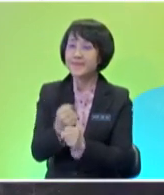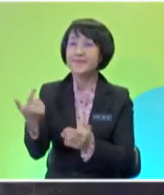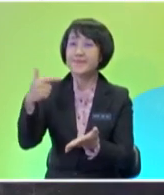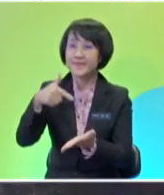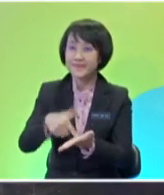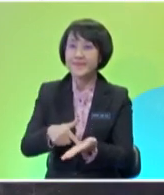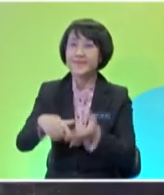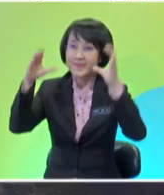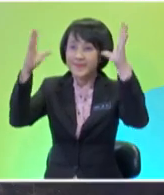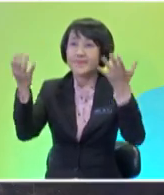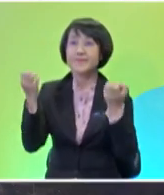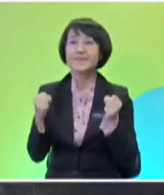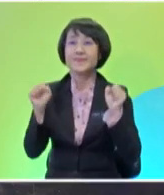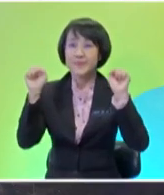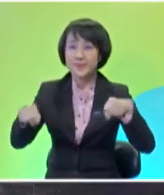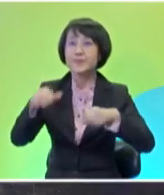dokter Atika